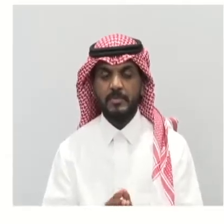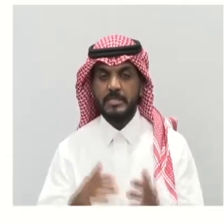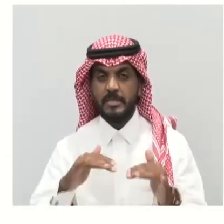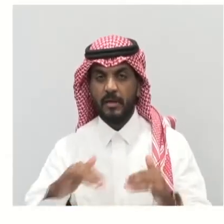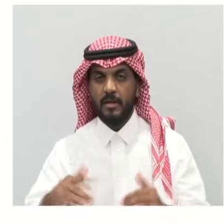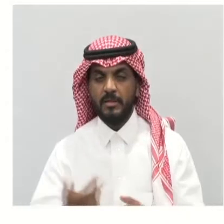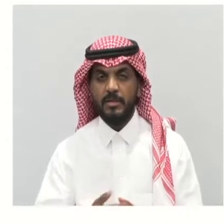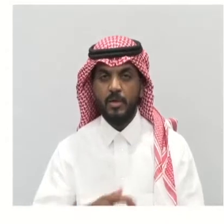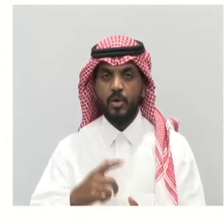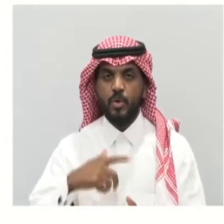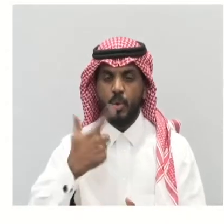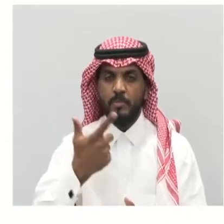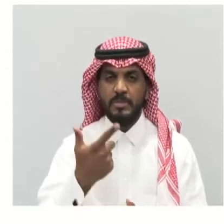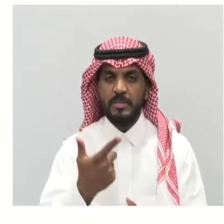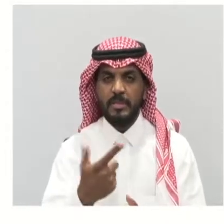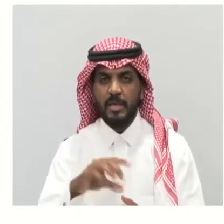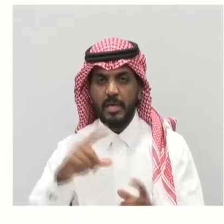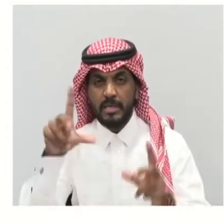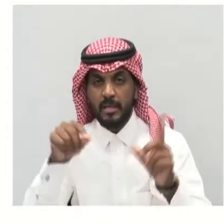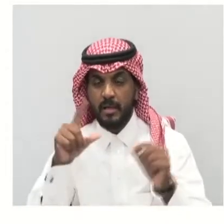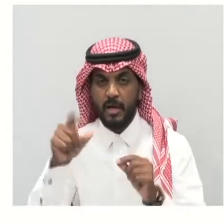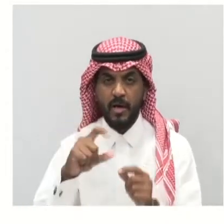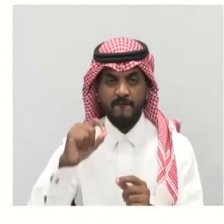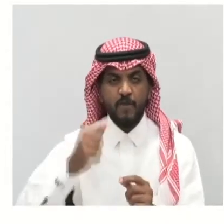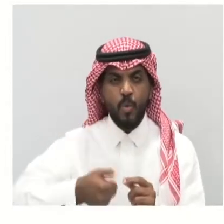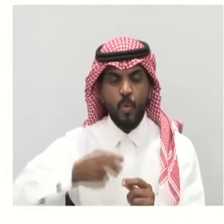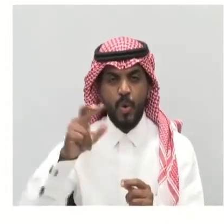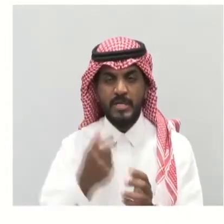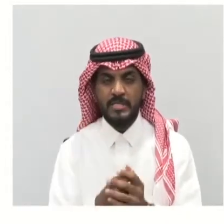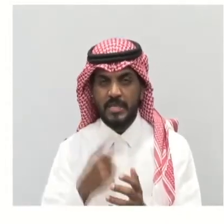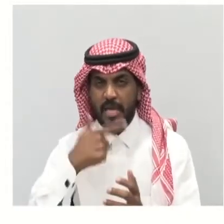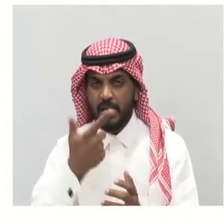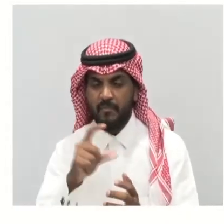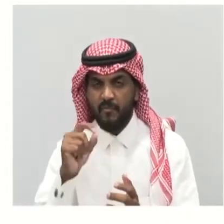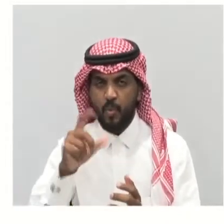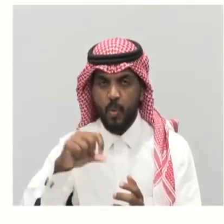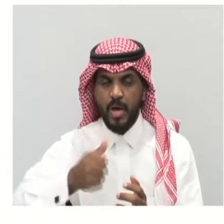صغاري أبدي رأيي في اقتراح فواز، هيا.